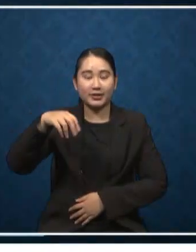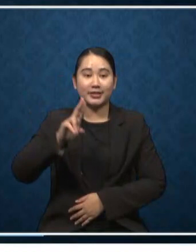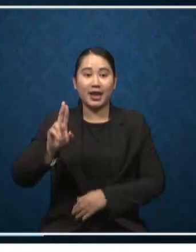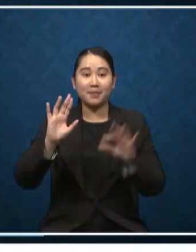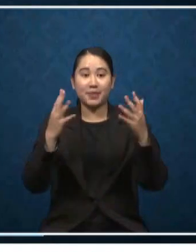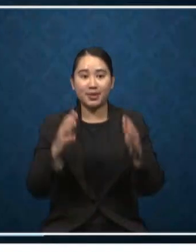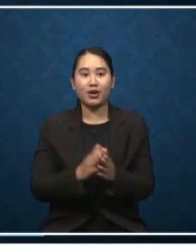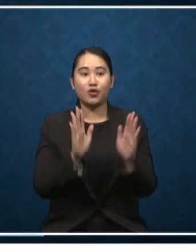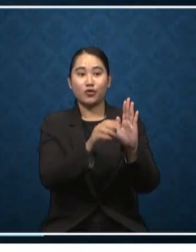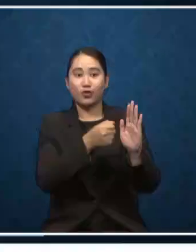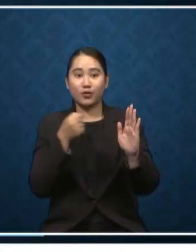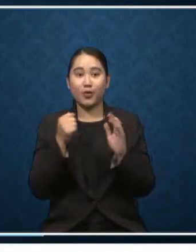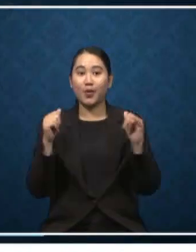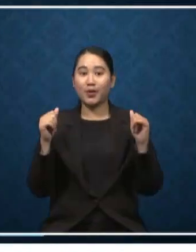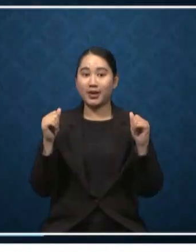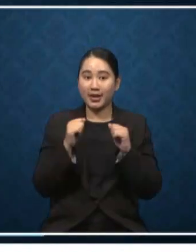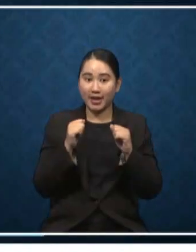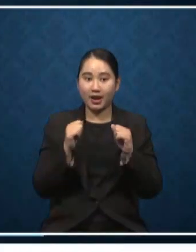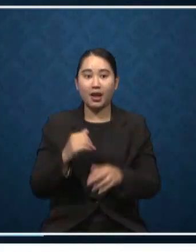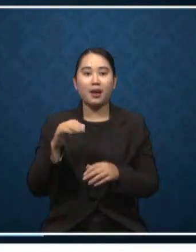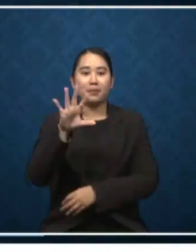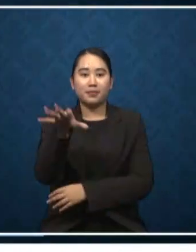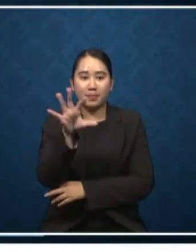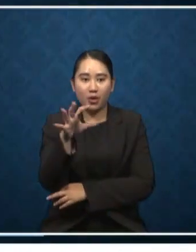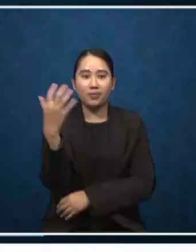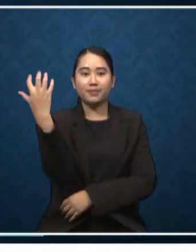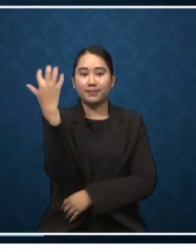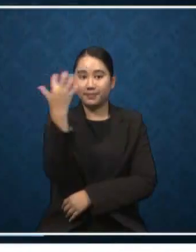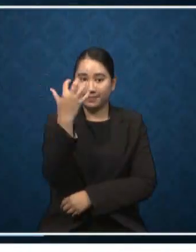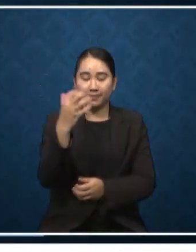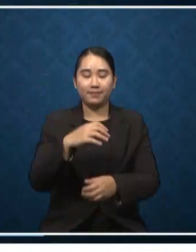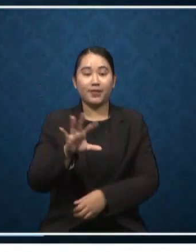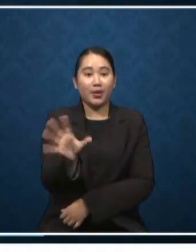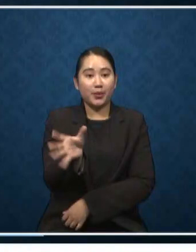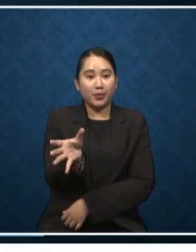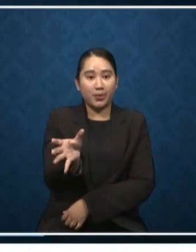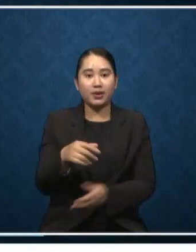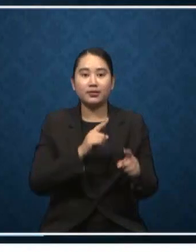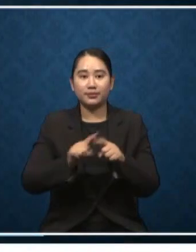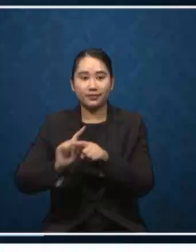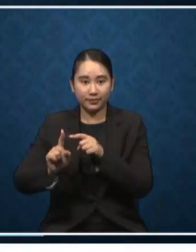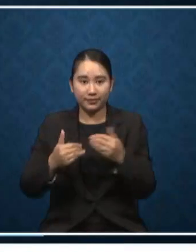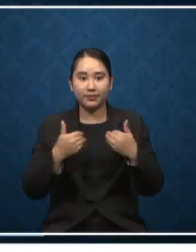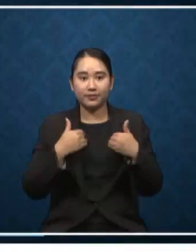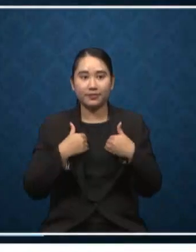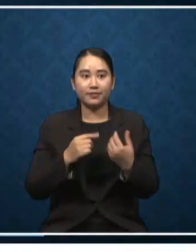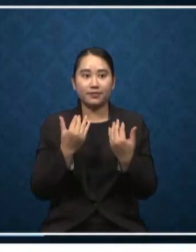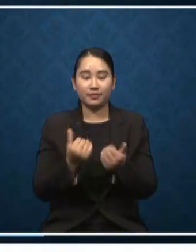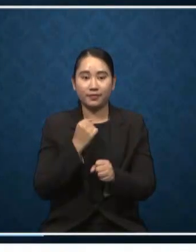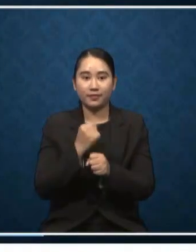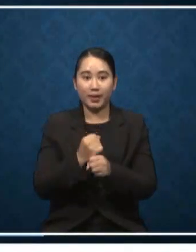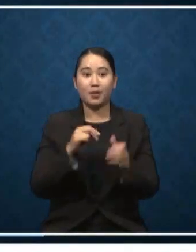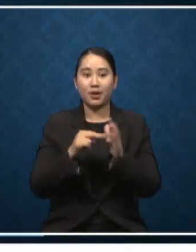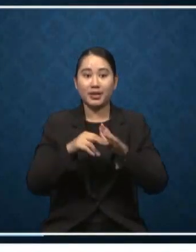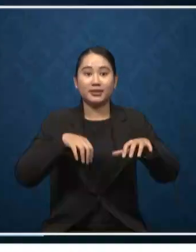พวกตู้เย็น พัตรม ทีวี เครื่องซักผ้ามากมดวยกทใช้ในบ้านปัจบนนี้ก็